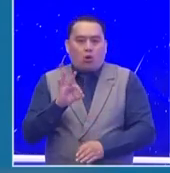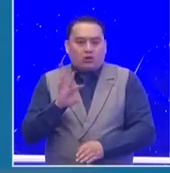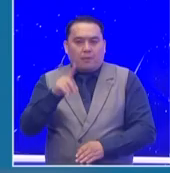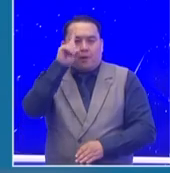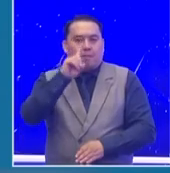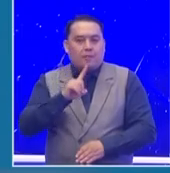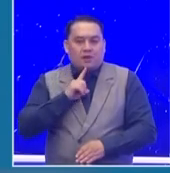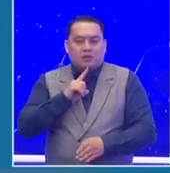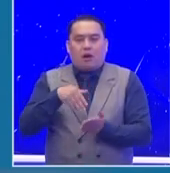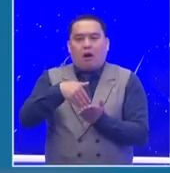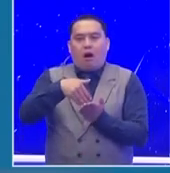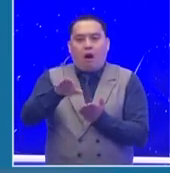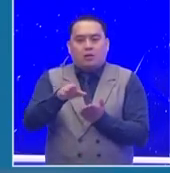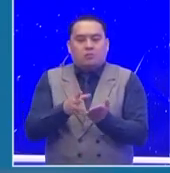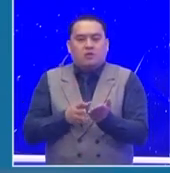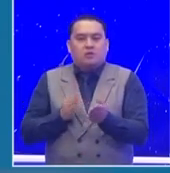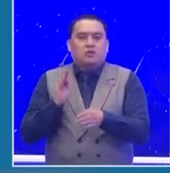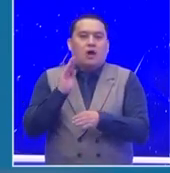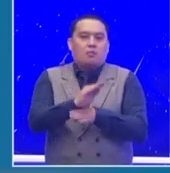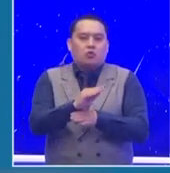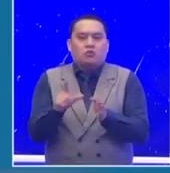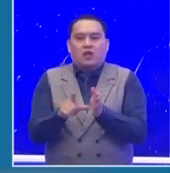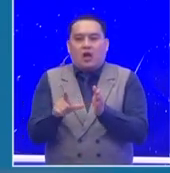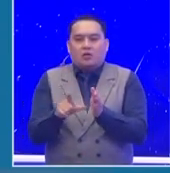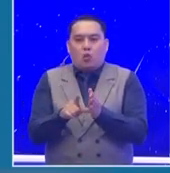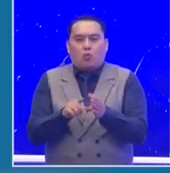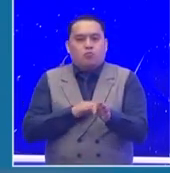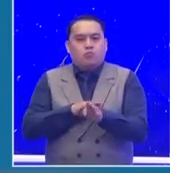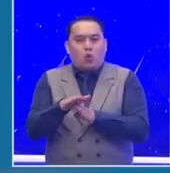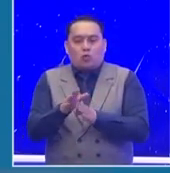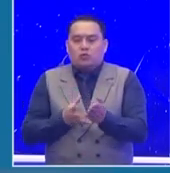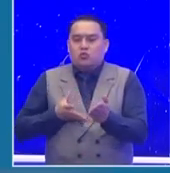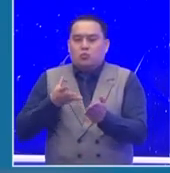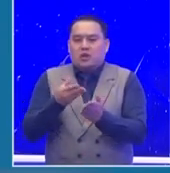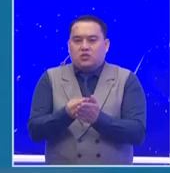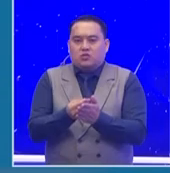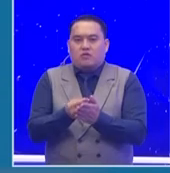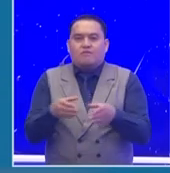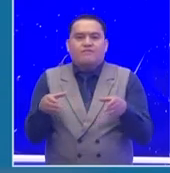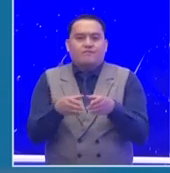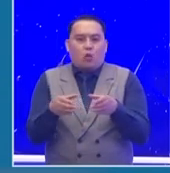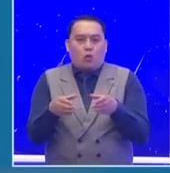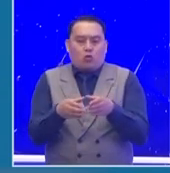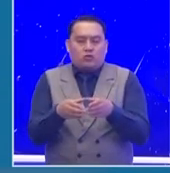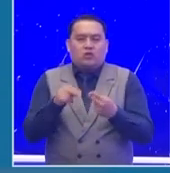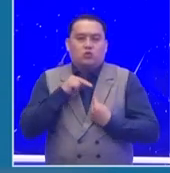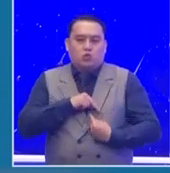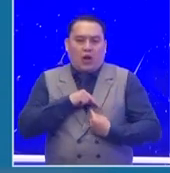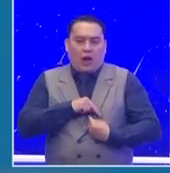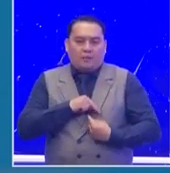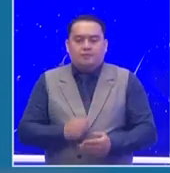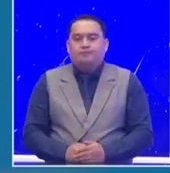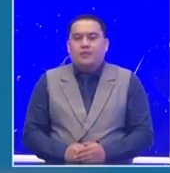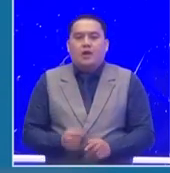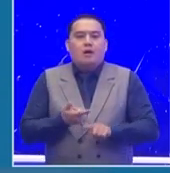года отменяется начисление и уплата налогов и других платежей с фонда оплаты труда.